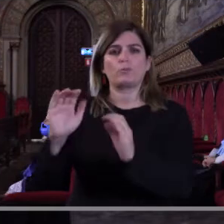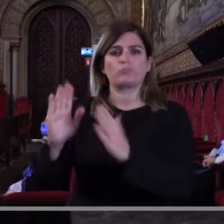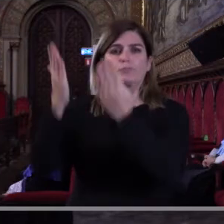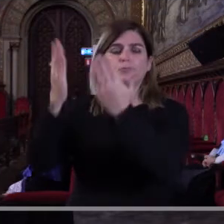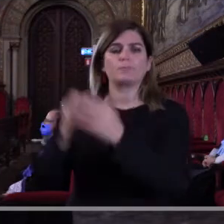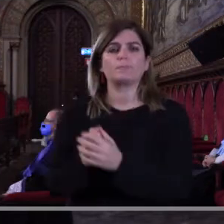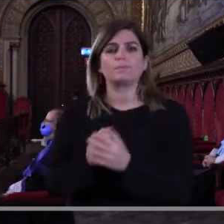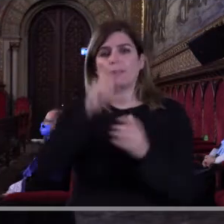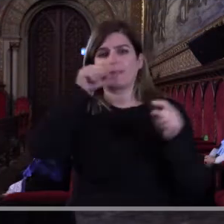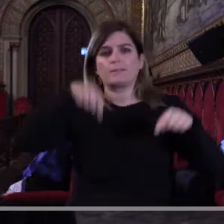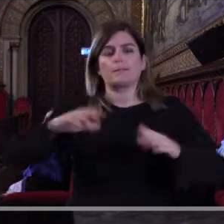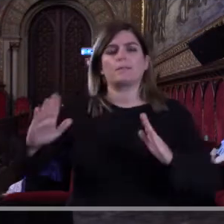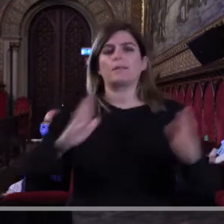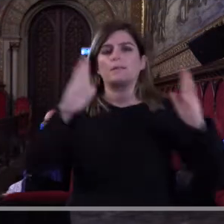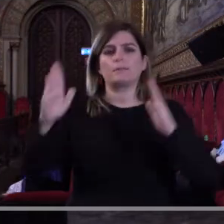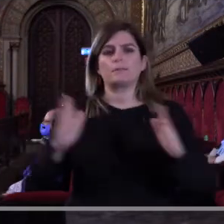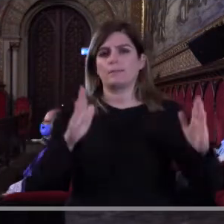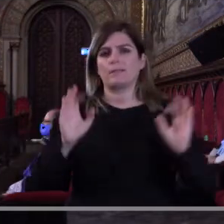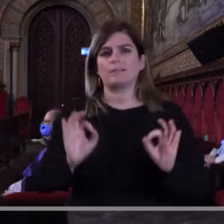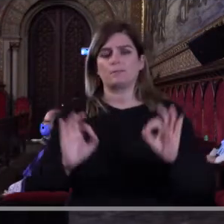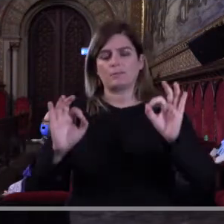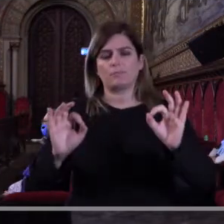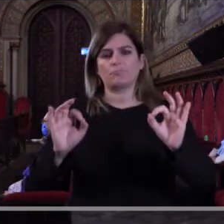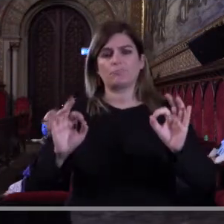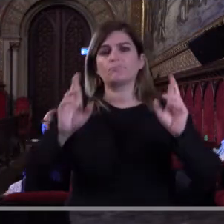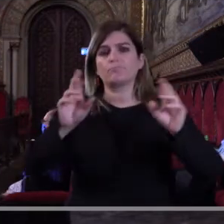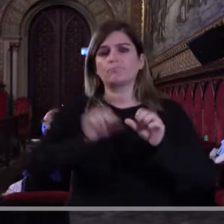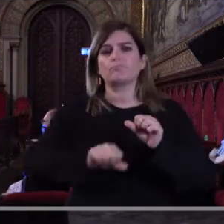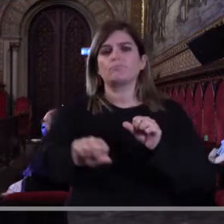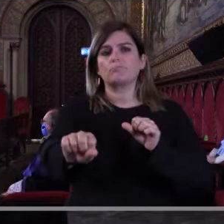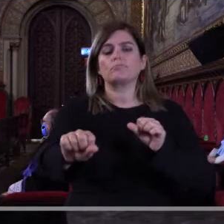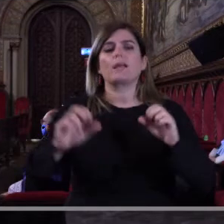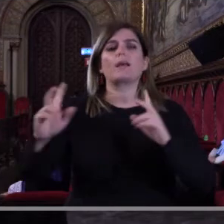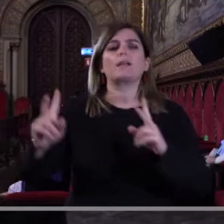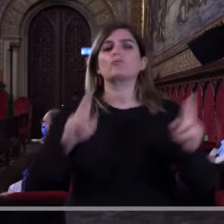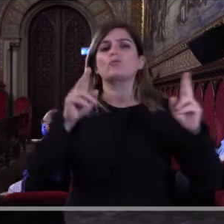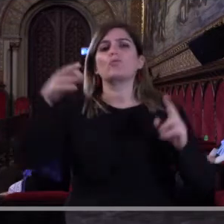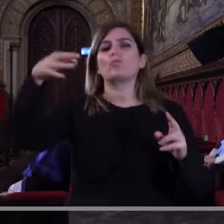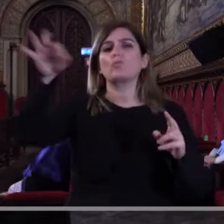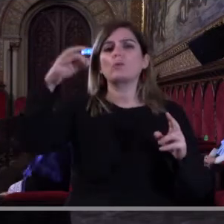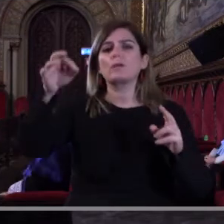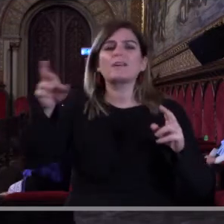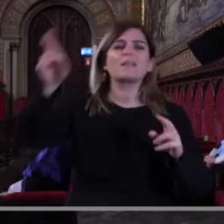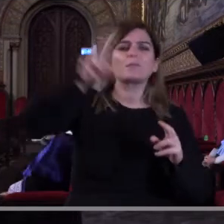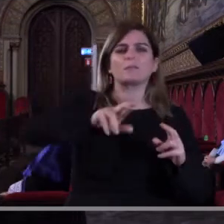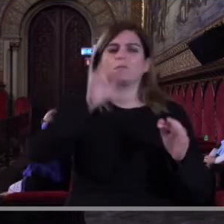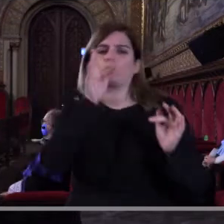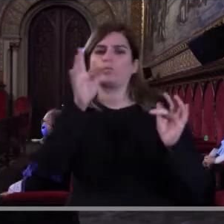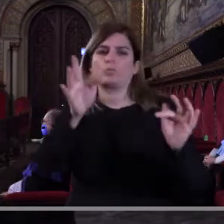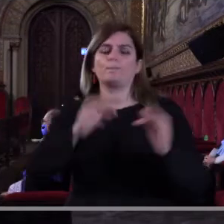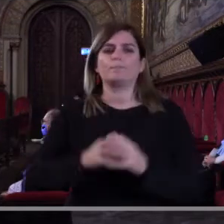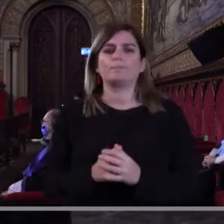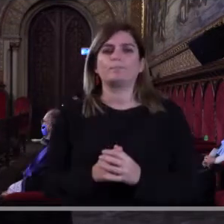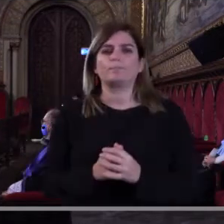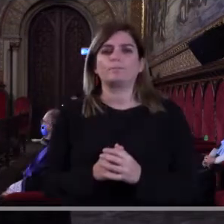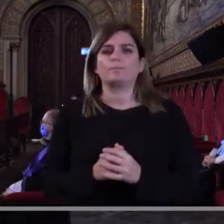edició especial i que esperem que esdevingui única perquè no s'hagi de repetir mai més. Un